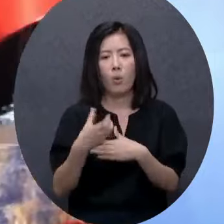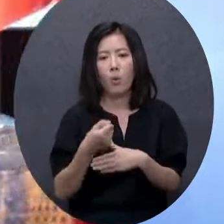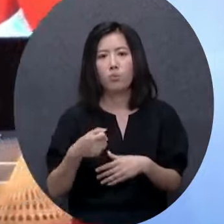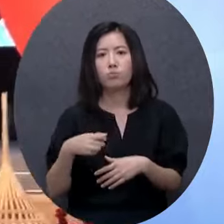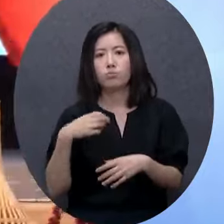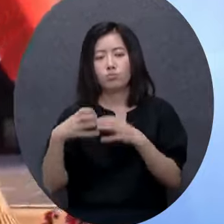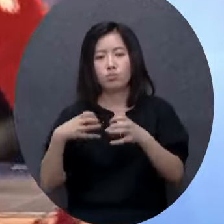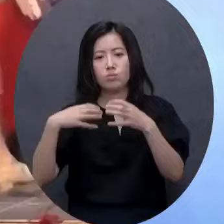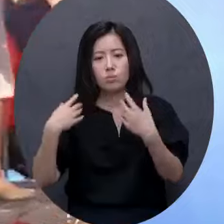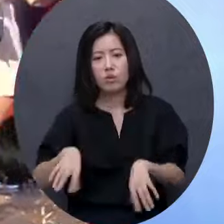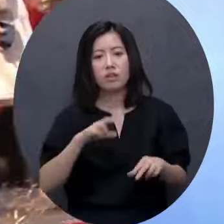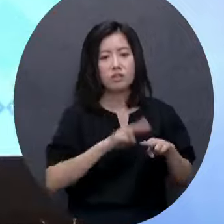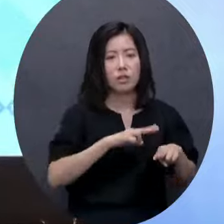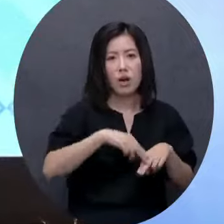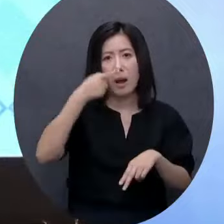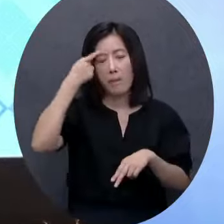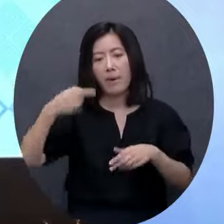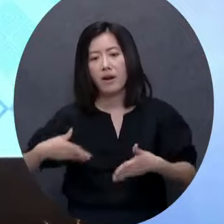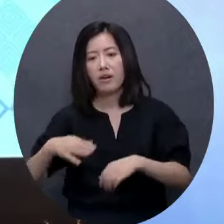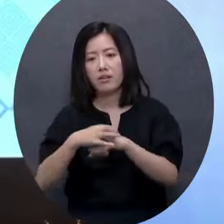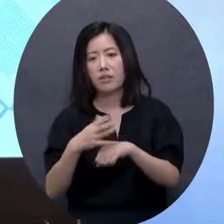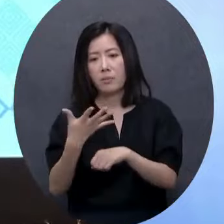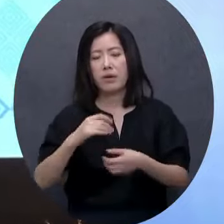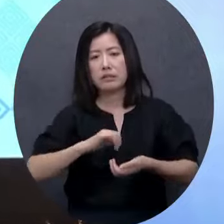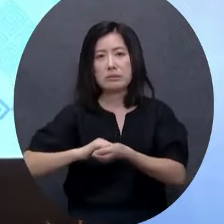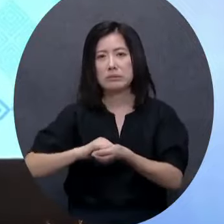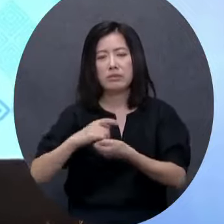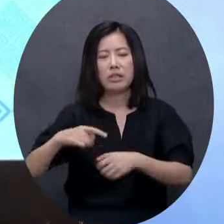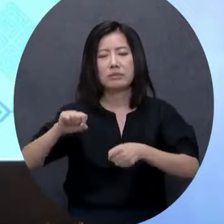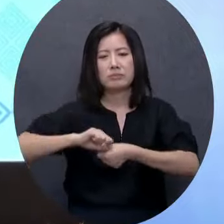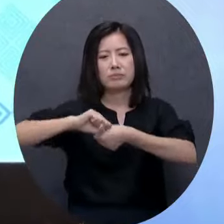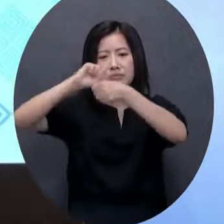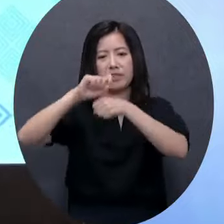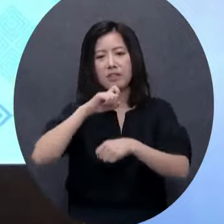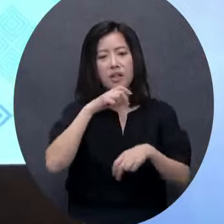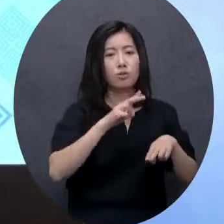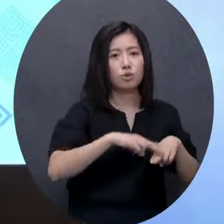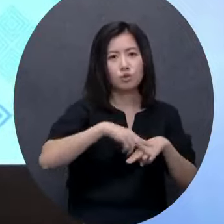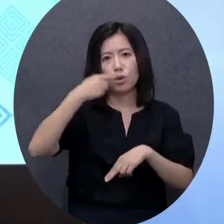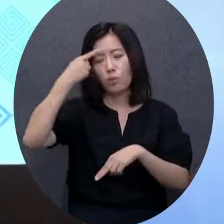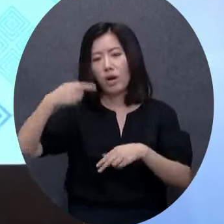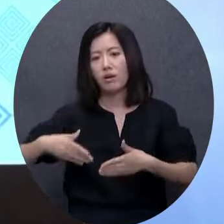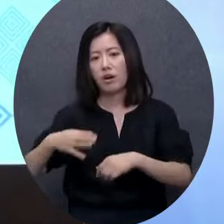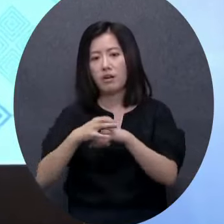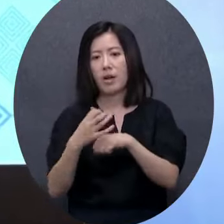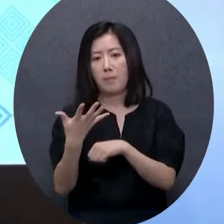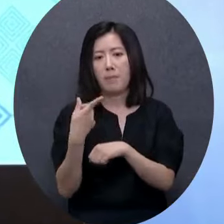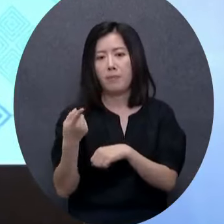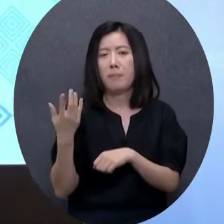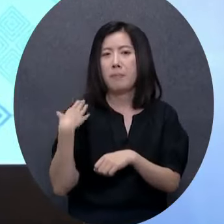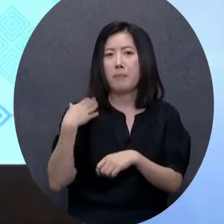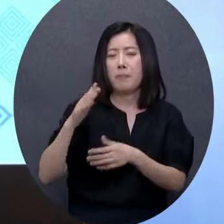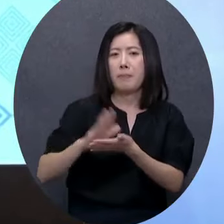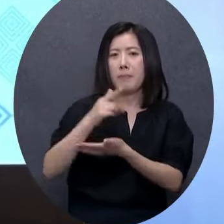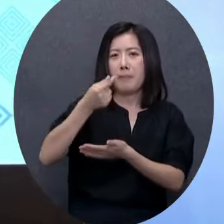后表示，中国和湄公河五国的战略互信不断加深，中国和湄公河五国的贸易比十年前